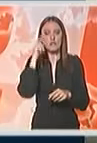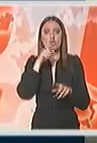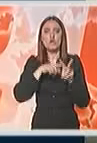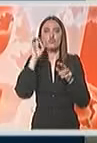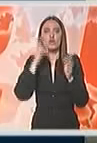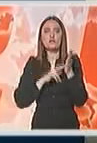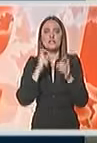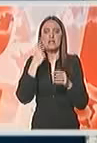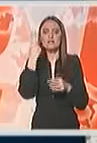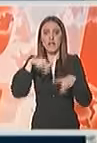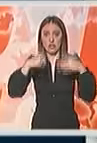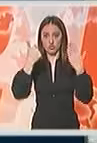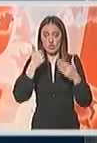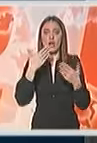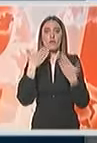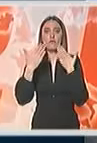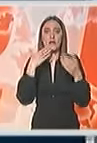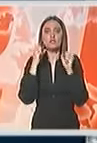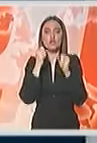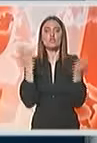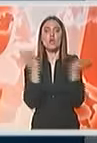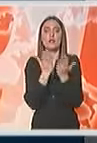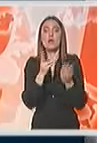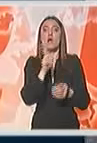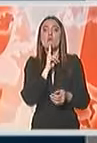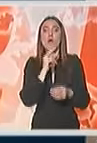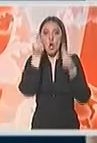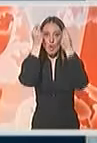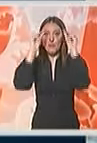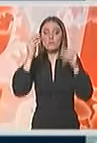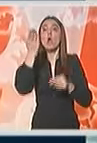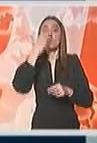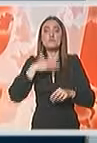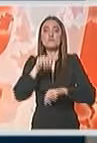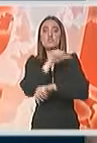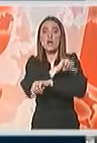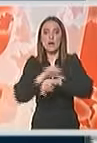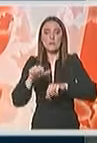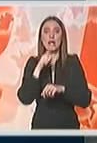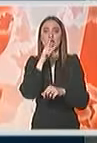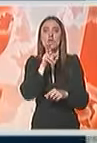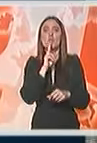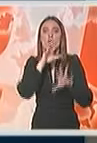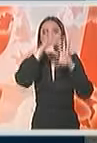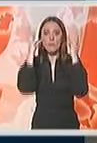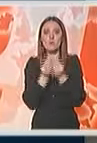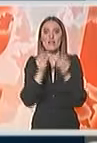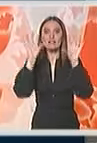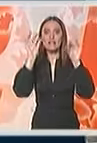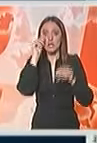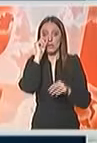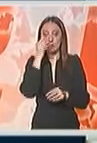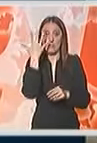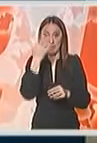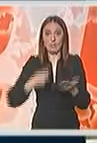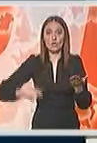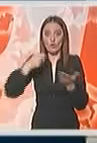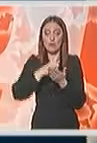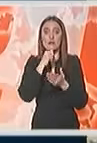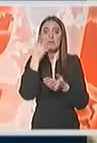Hopkins 2006. je održana konferencija za novinare na kojoj je objavljena uspešna hiruška operacija koja je obuhvatila 10 ljudi, 5 donatora i